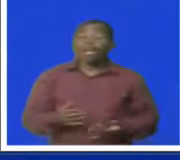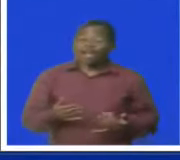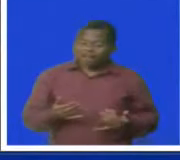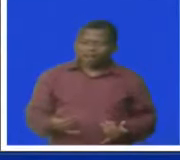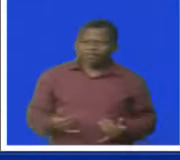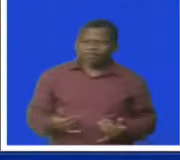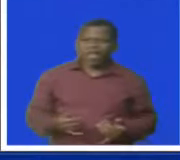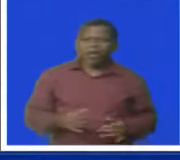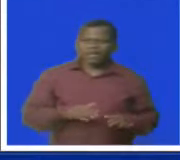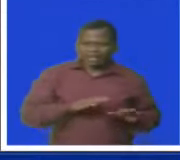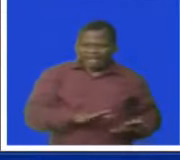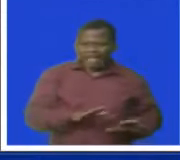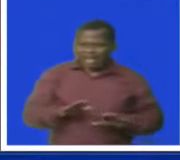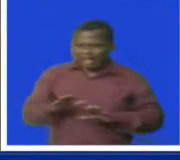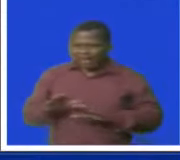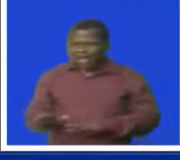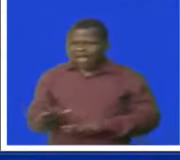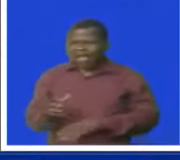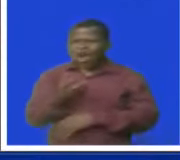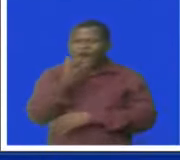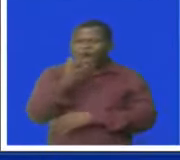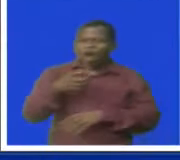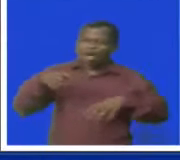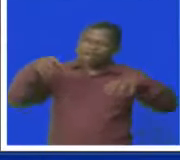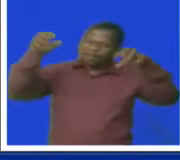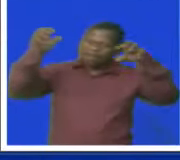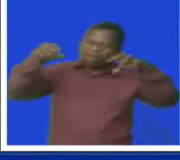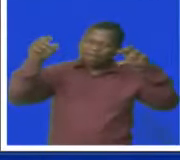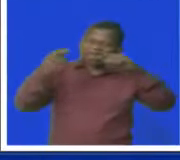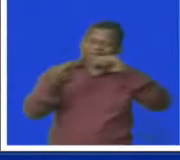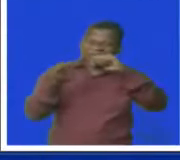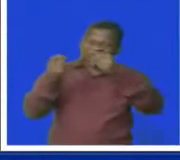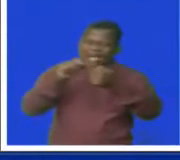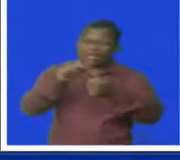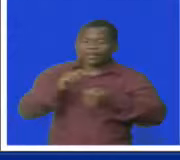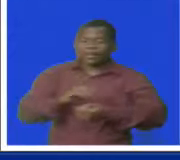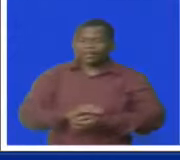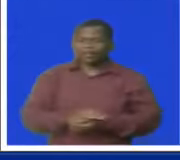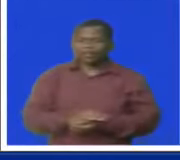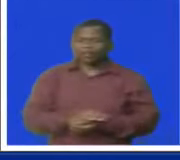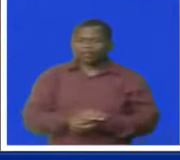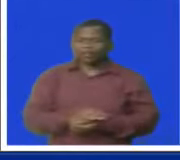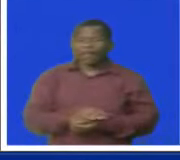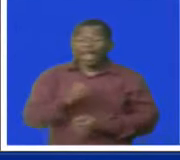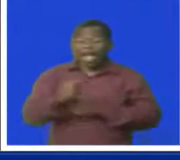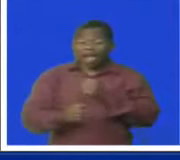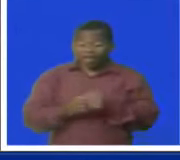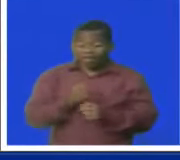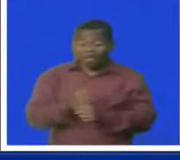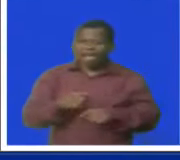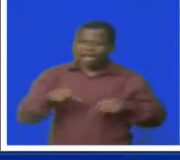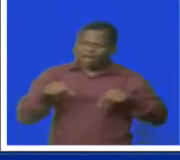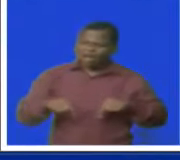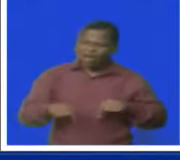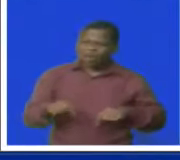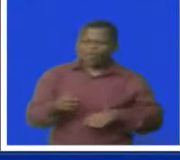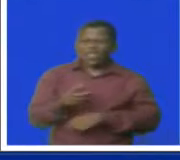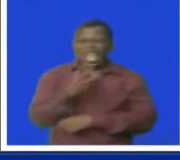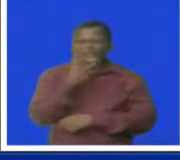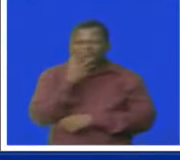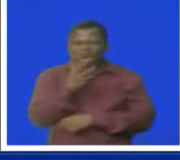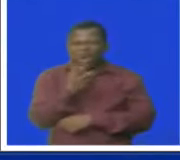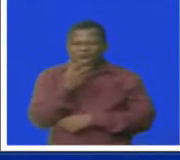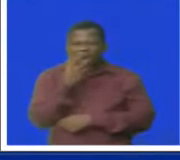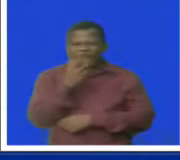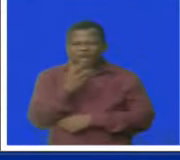Lonyaka nje sibona kuyashisa, lishisa kakhulu, lokusho kokuthi kungenteka kube